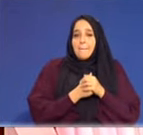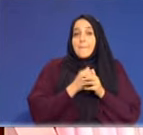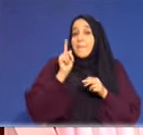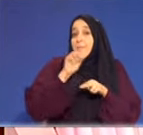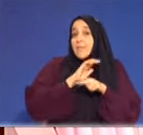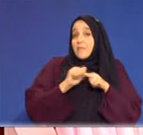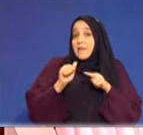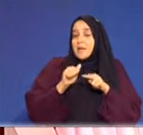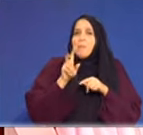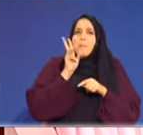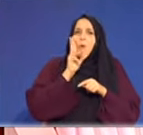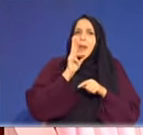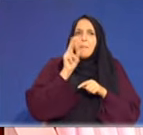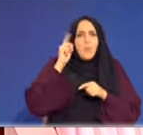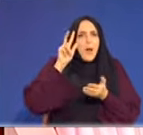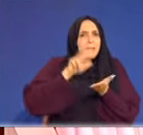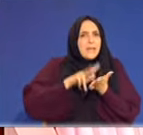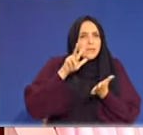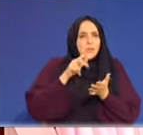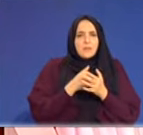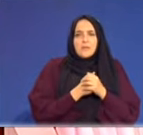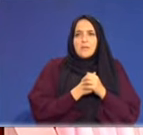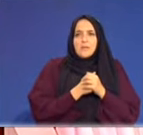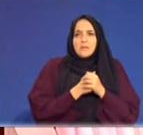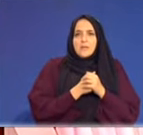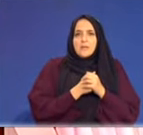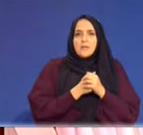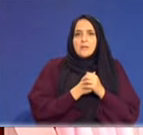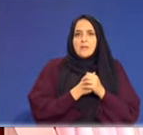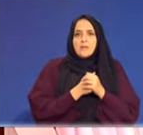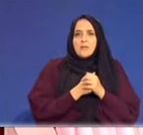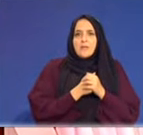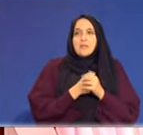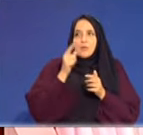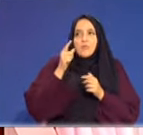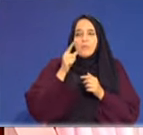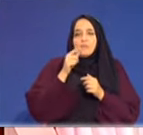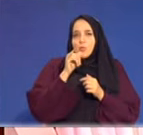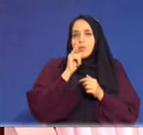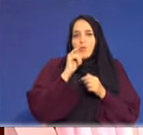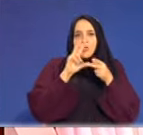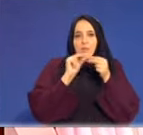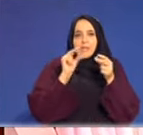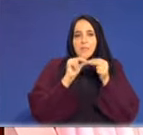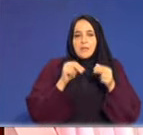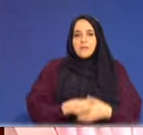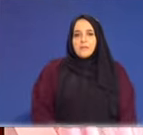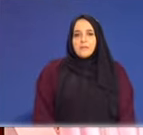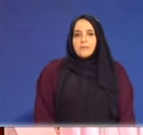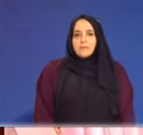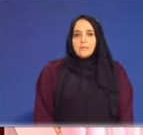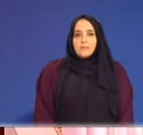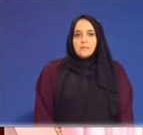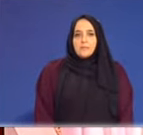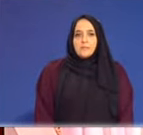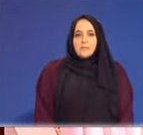إشكال في التنفيذ، إشكال في التنفيذ، هذا هو المخرج. ستسمعين التفاصيل بعد حين إن شاء الله.